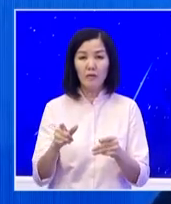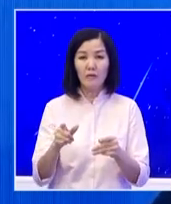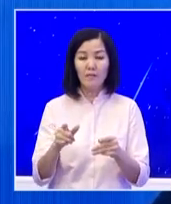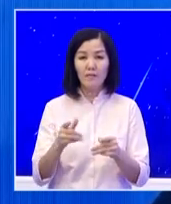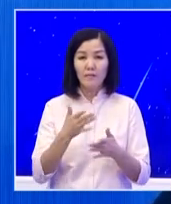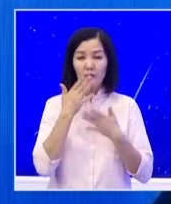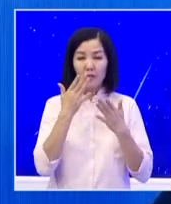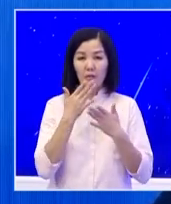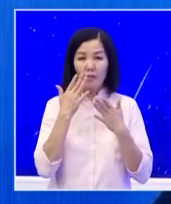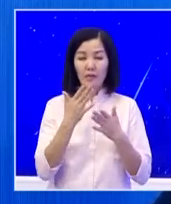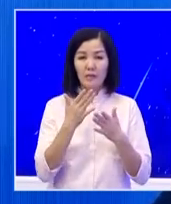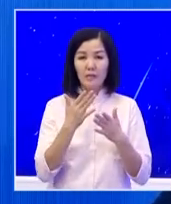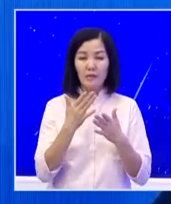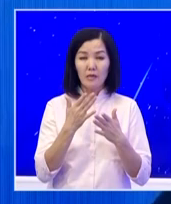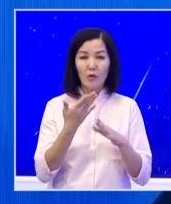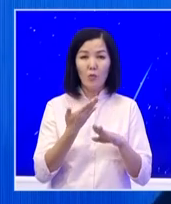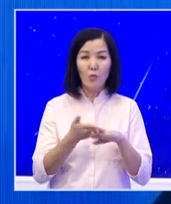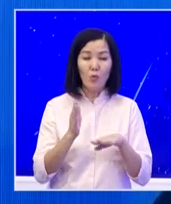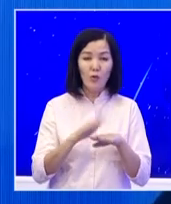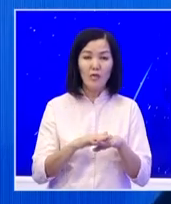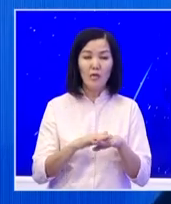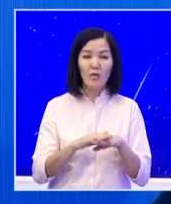вентиляцияда. Себебі бұл өте күрделі